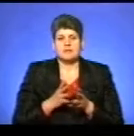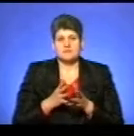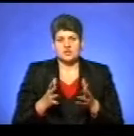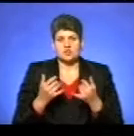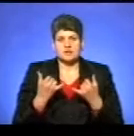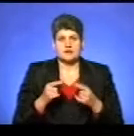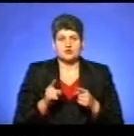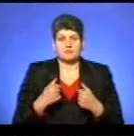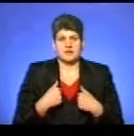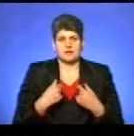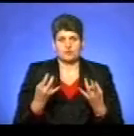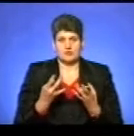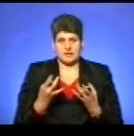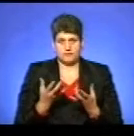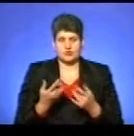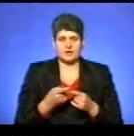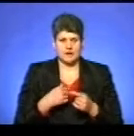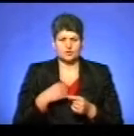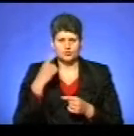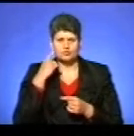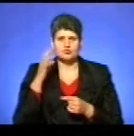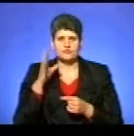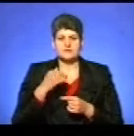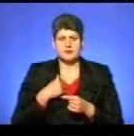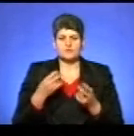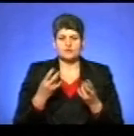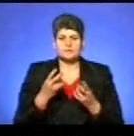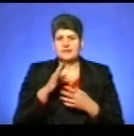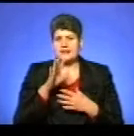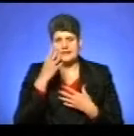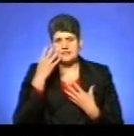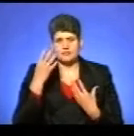зараз, що мені потрібно, і я думаю, що всім нам потрібно,